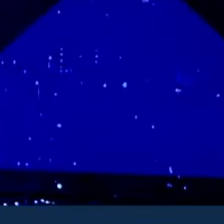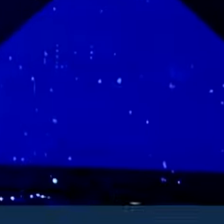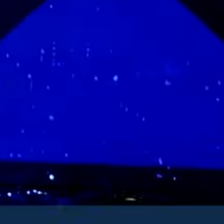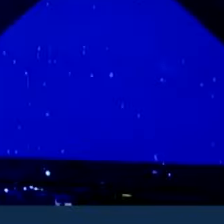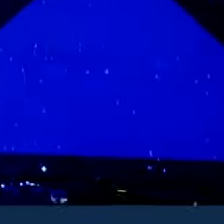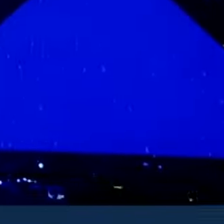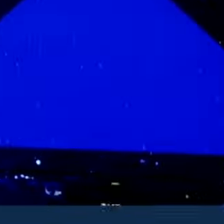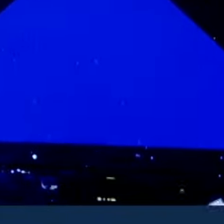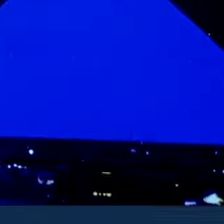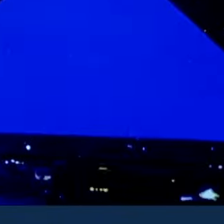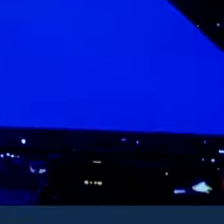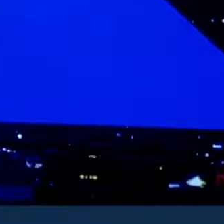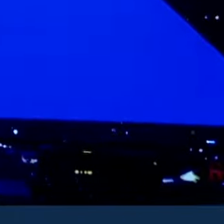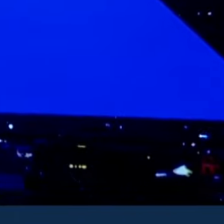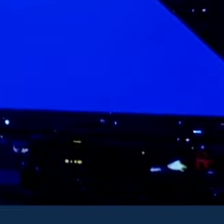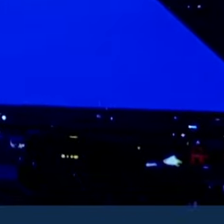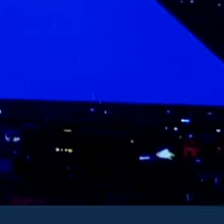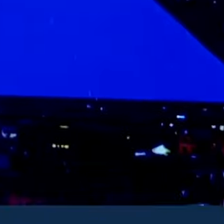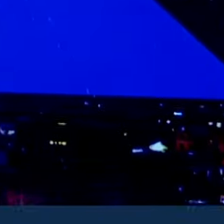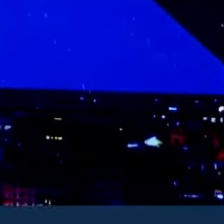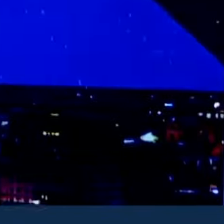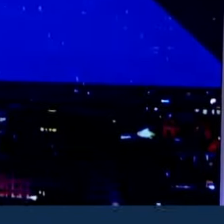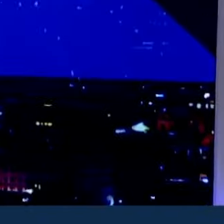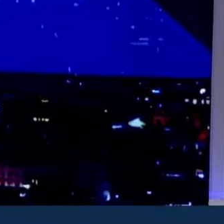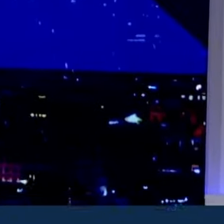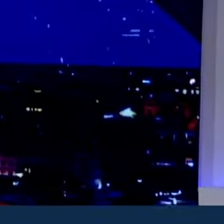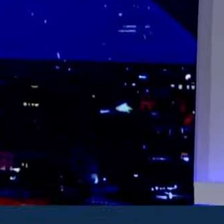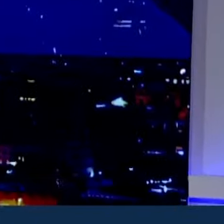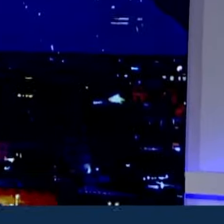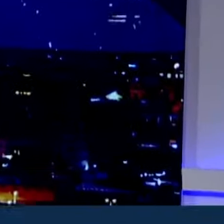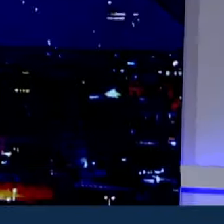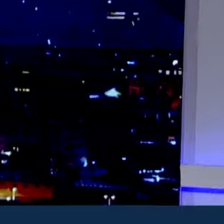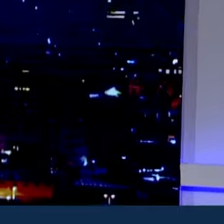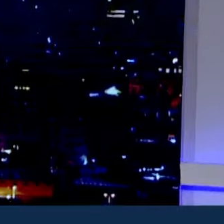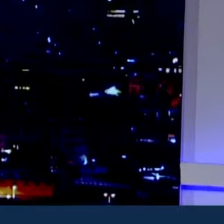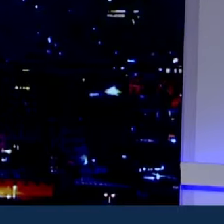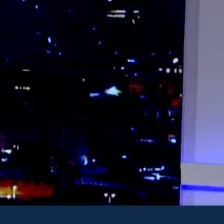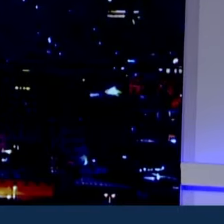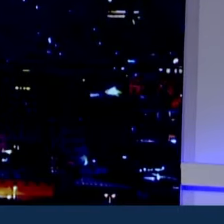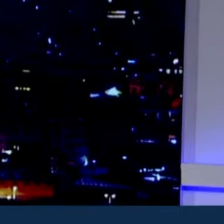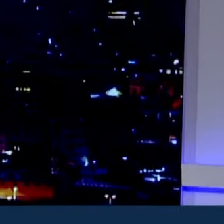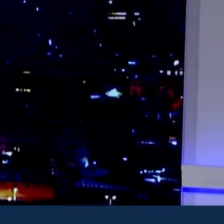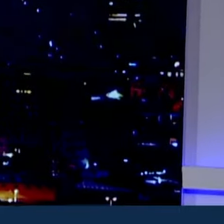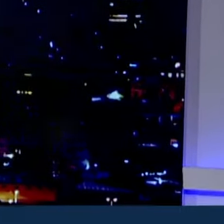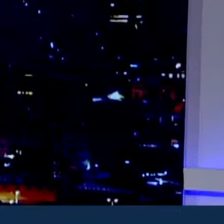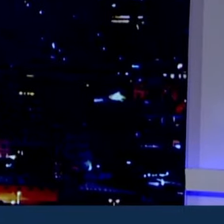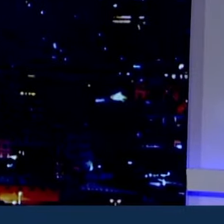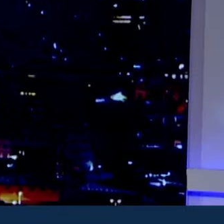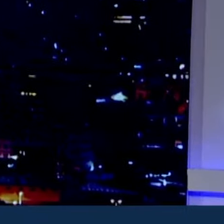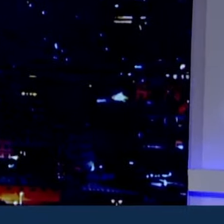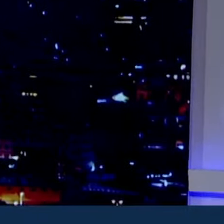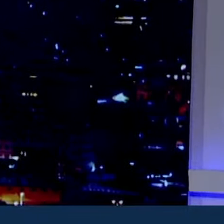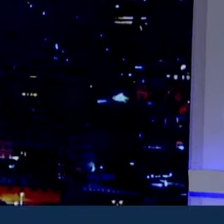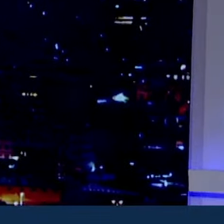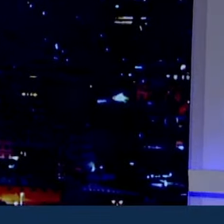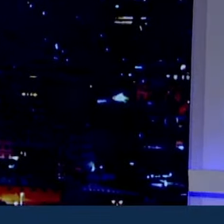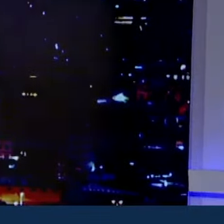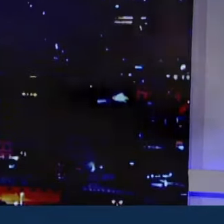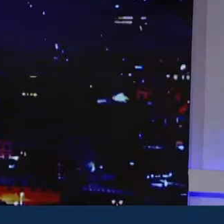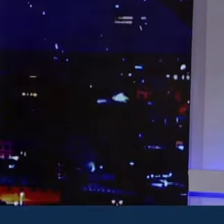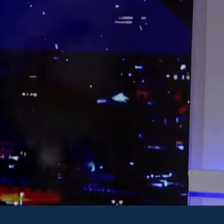muhaguruke baby ga go shake your bum go shake your bum bigali we go make